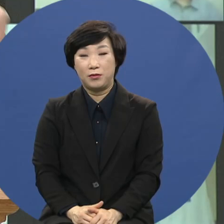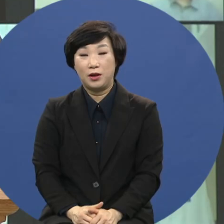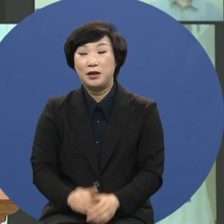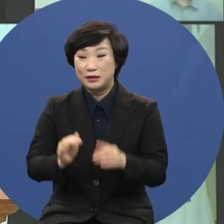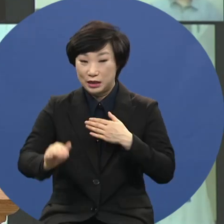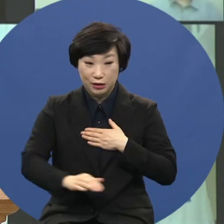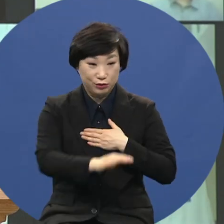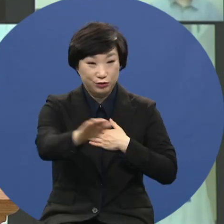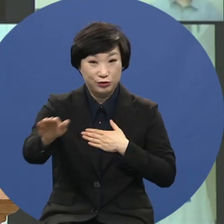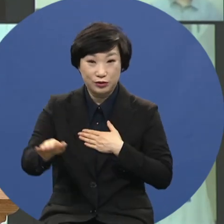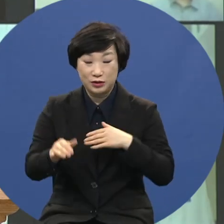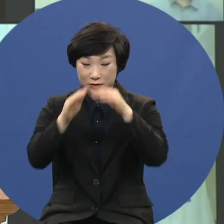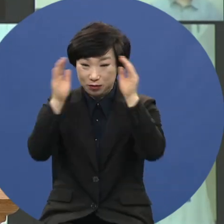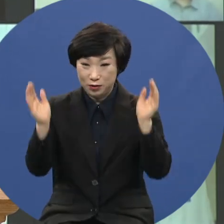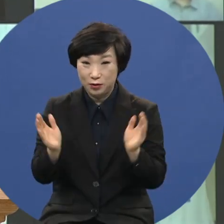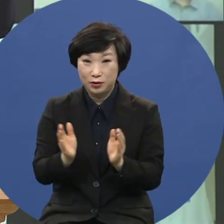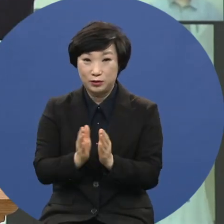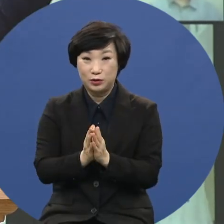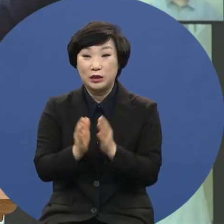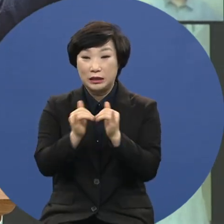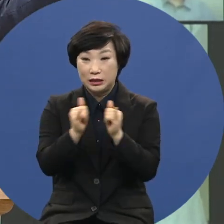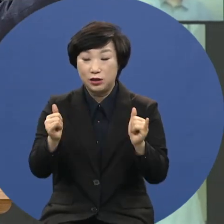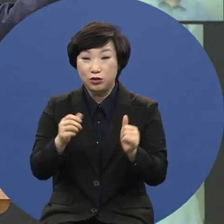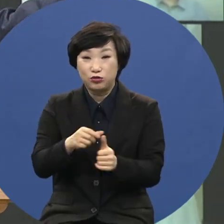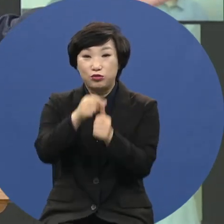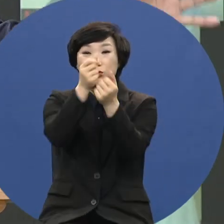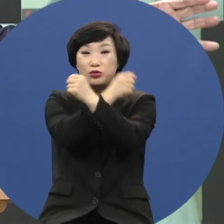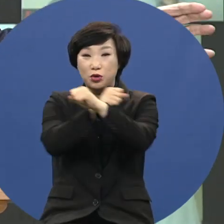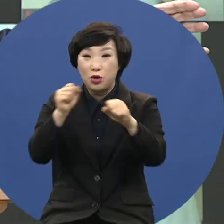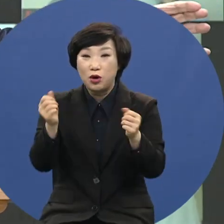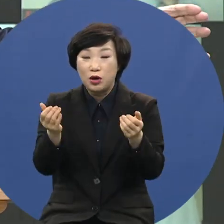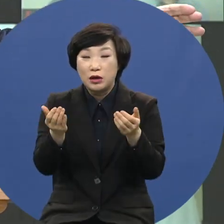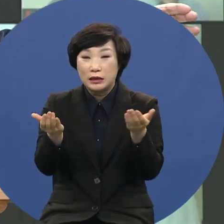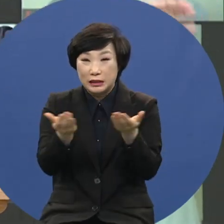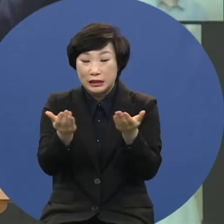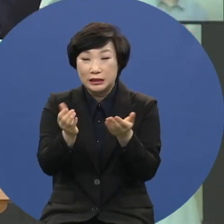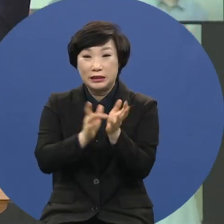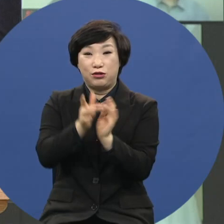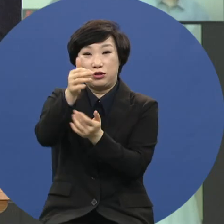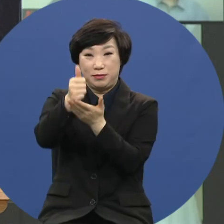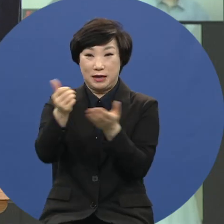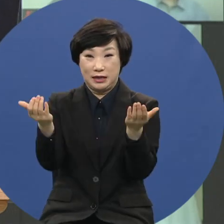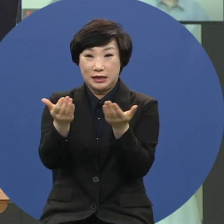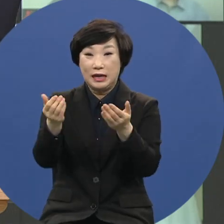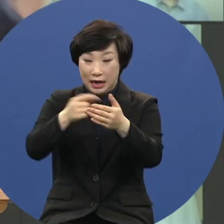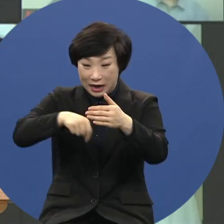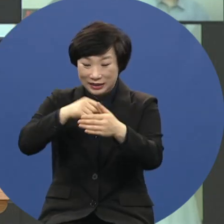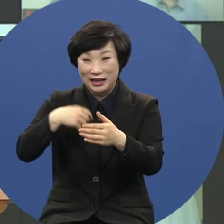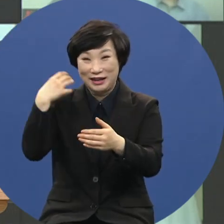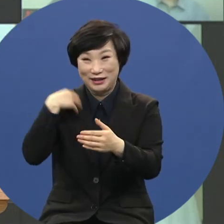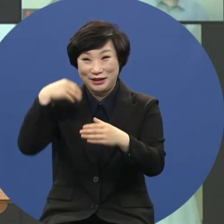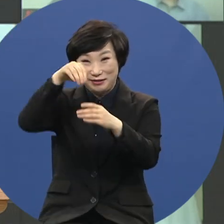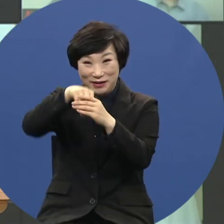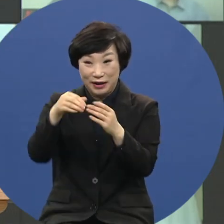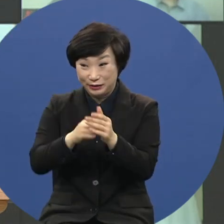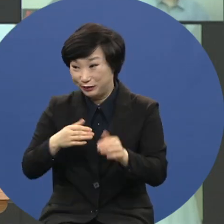그래서 우리는 다 인류 구속으로 역사하시는 예수님의 사명 안에 들어있는